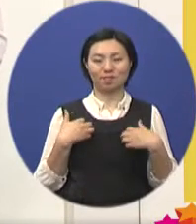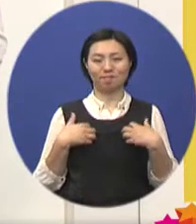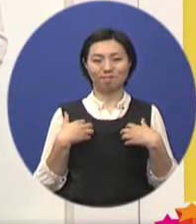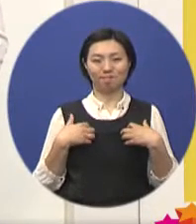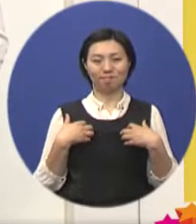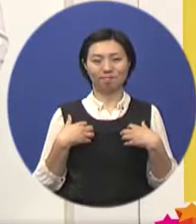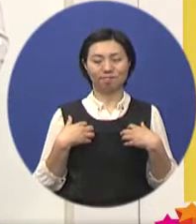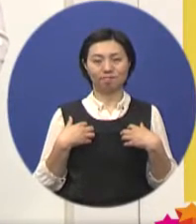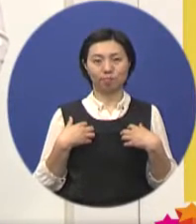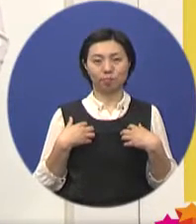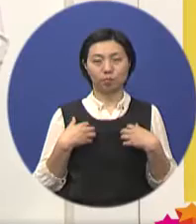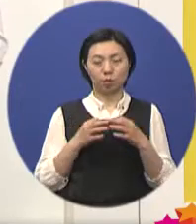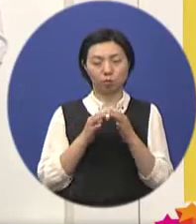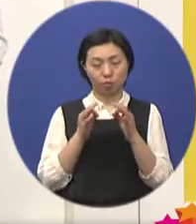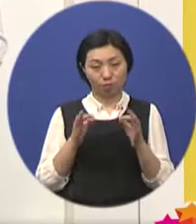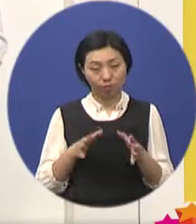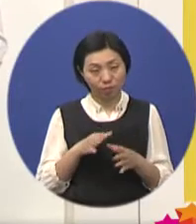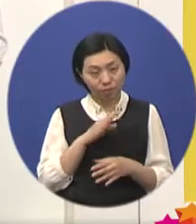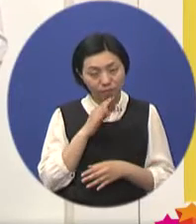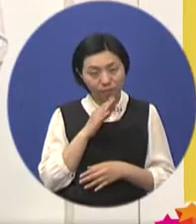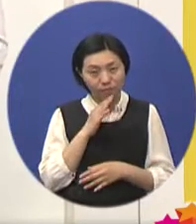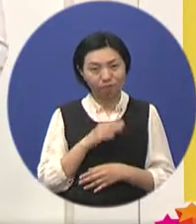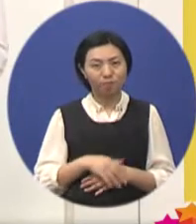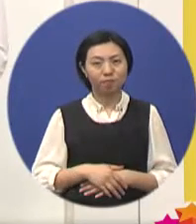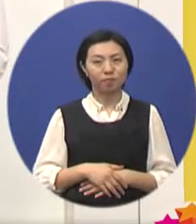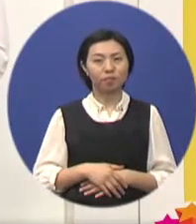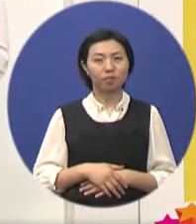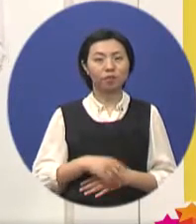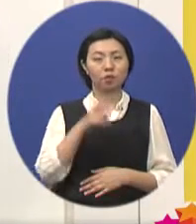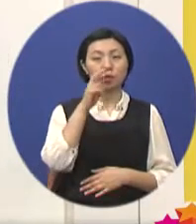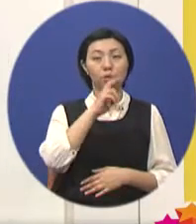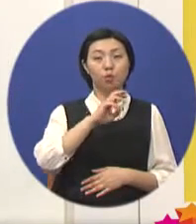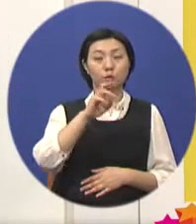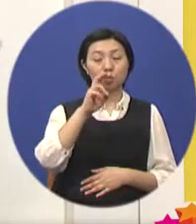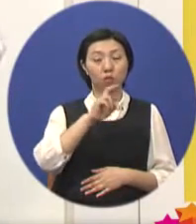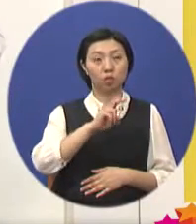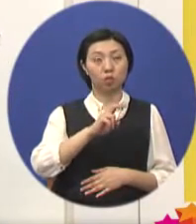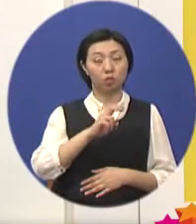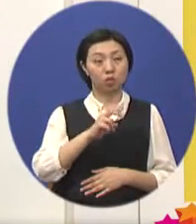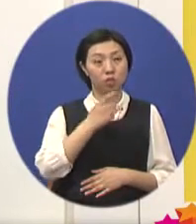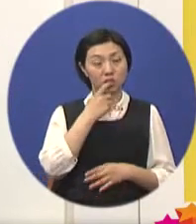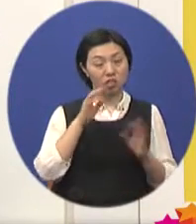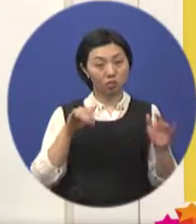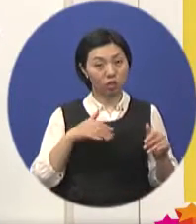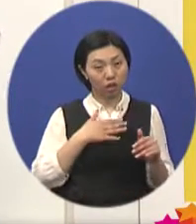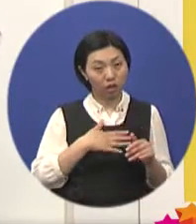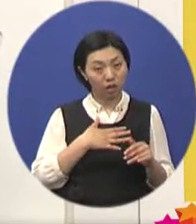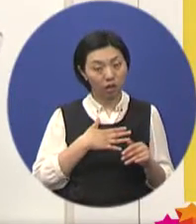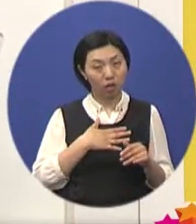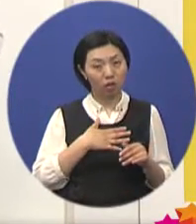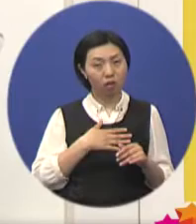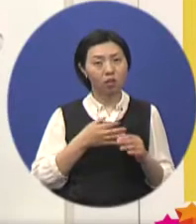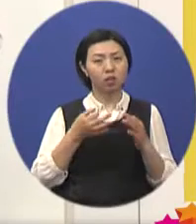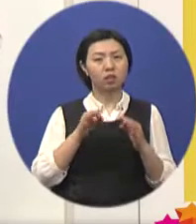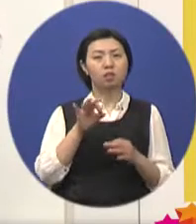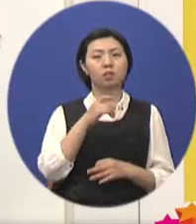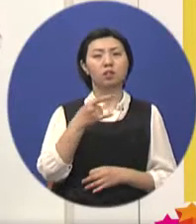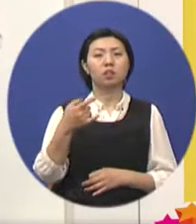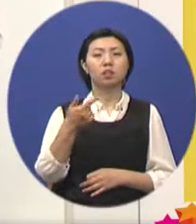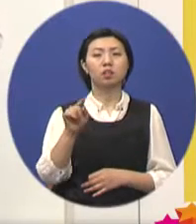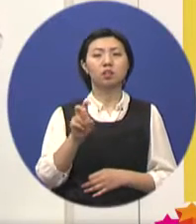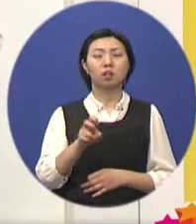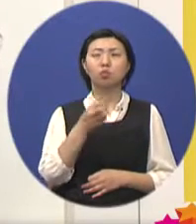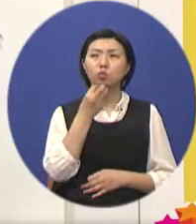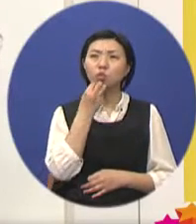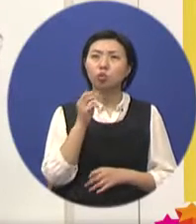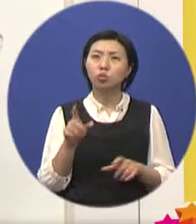반갑습니다. 아이고, 오랜만이세요. 예, 예. 아니, 트로트 천사 씨는 아세요? 네, 김의남님. 네. 많이 성함 들었죠. 서울